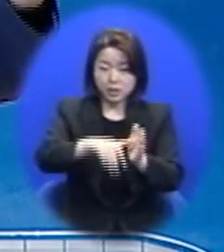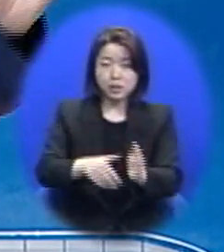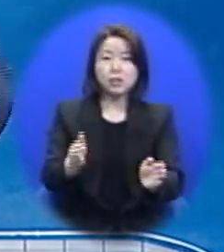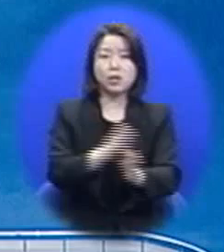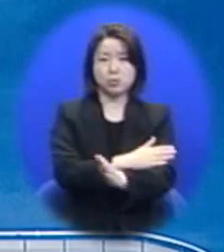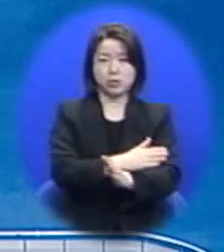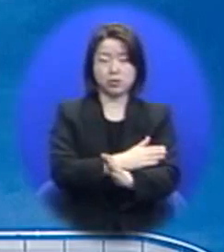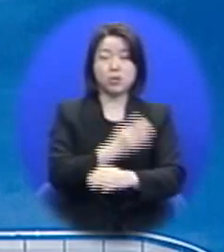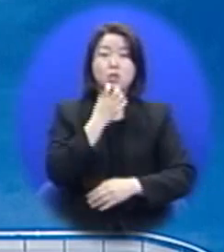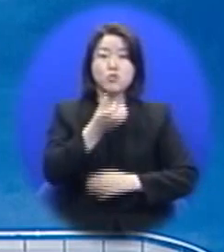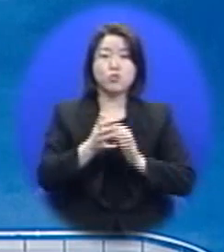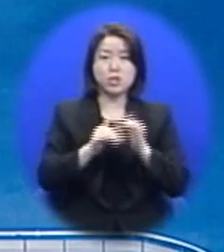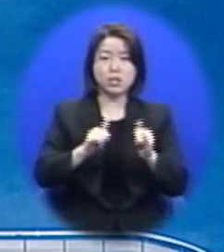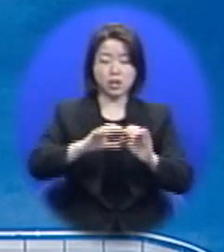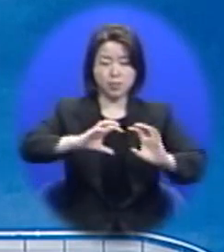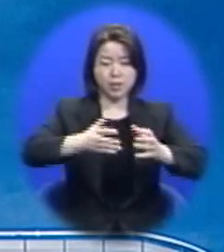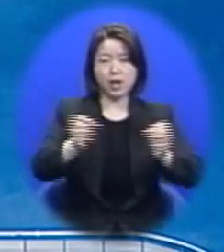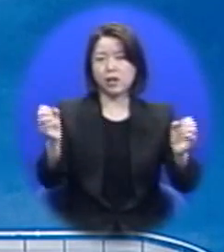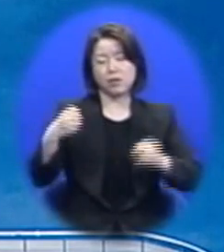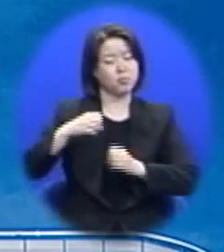유대인들은 나라가 없습니다.